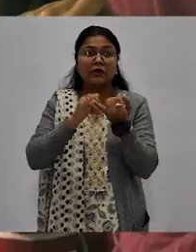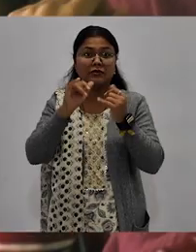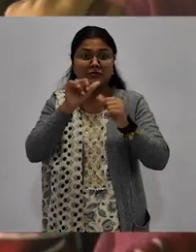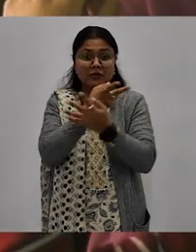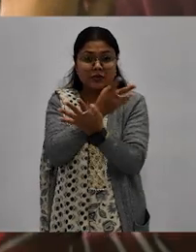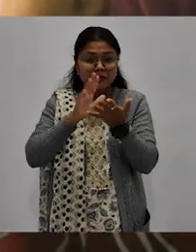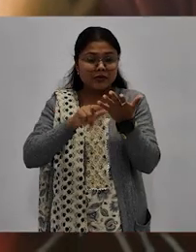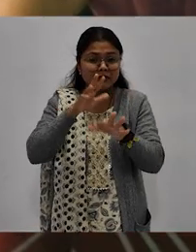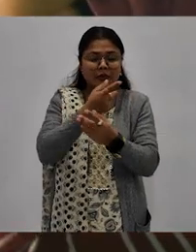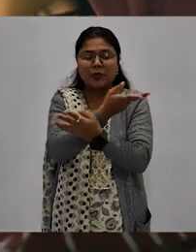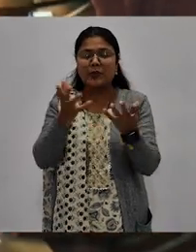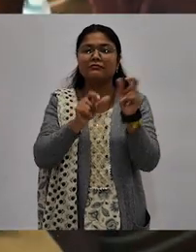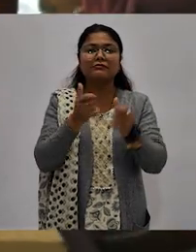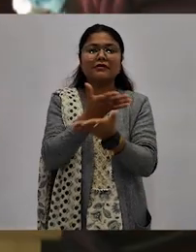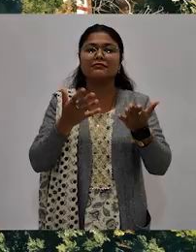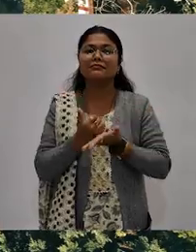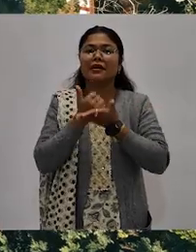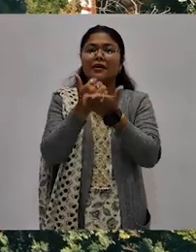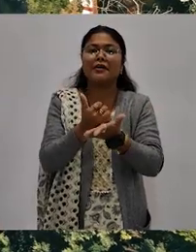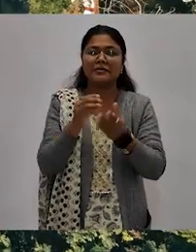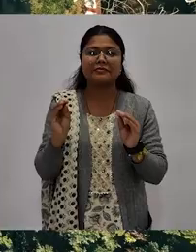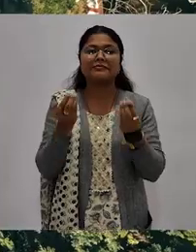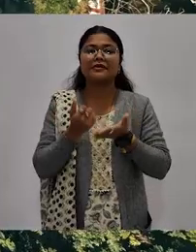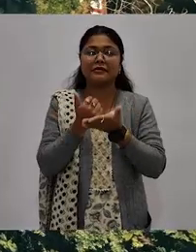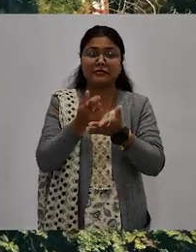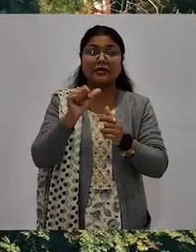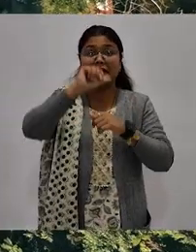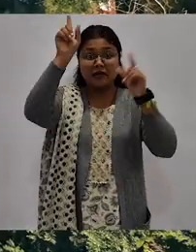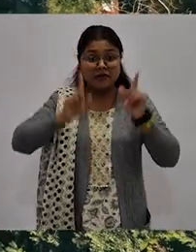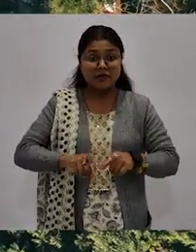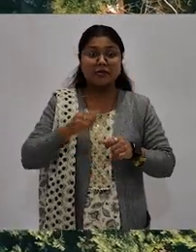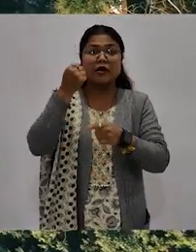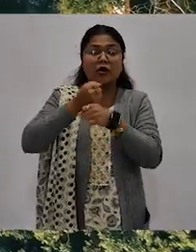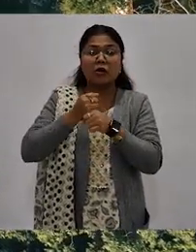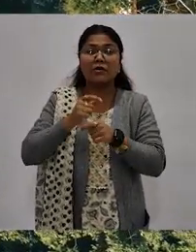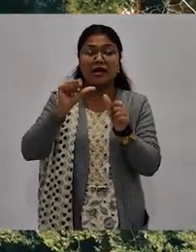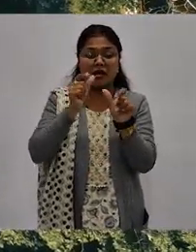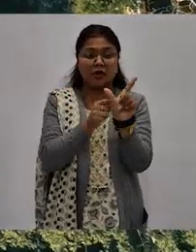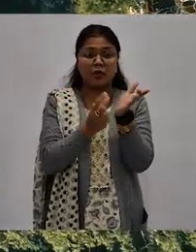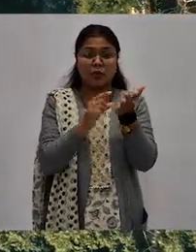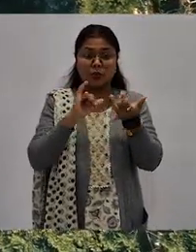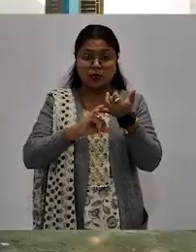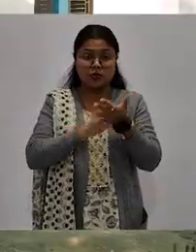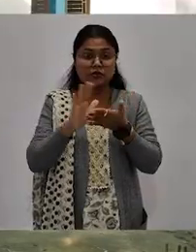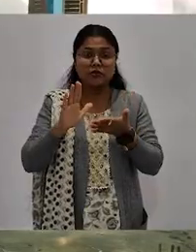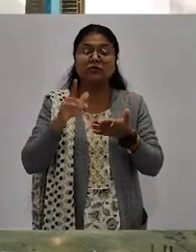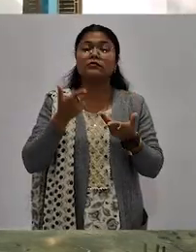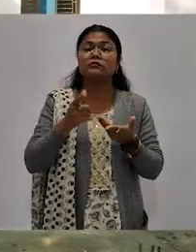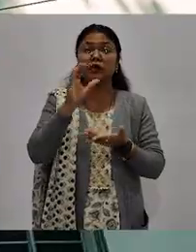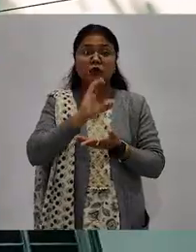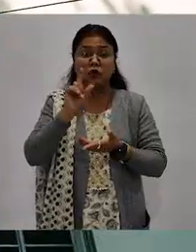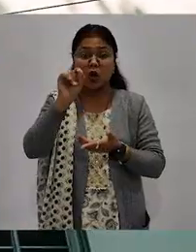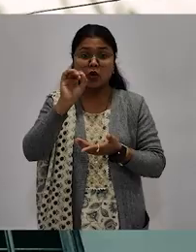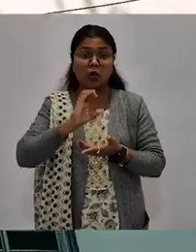আগবঢ়াইছে মানৱ সেৱাৰ অৱদান। ভাৰত চৰকাৰৰ আয়ুষ মন্ত্ৰালয়ৰ তৰফৰ পৰা 10 কোটি টকাৰ অনুদানেৰে পঞ্চকৰ্ম